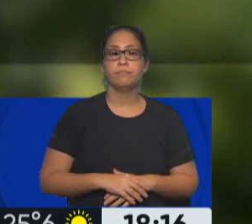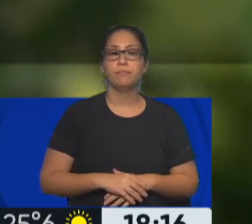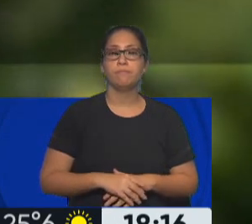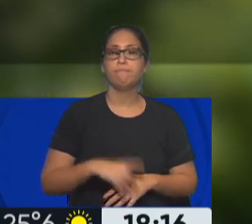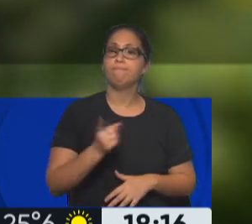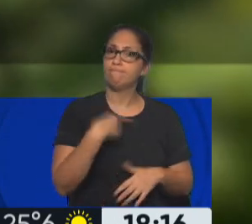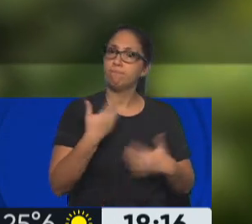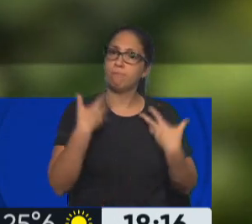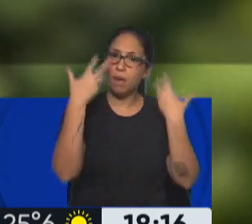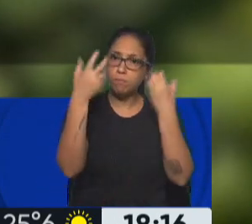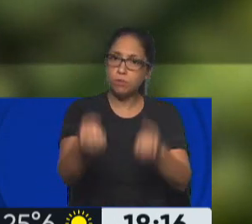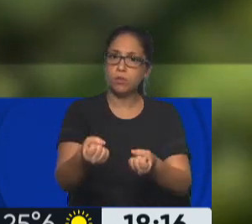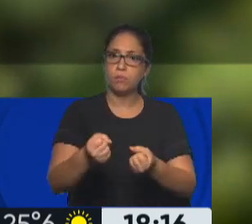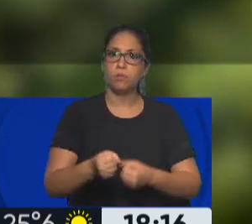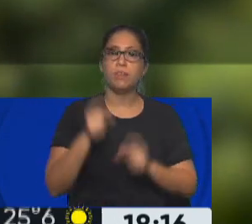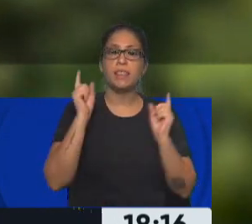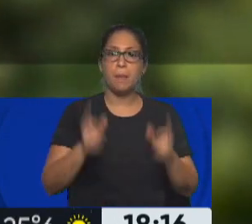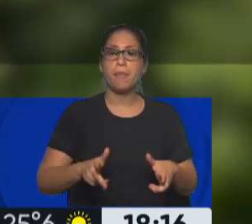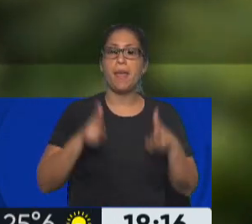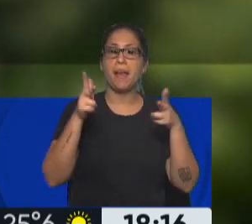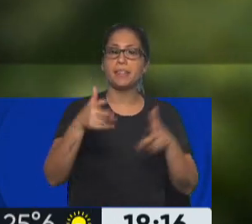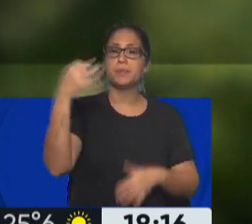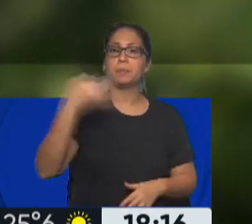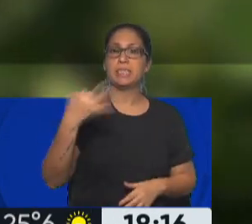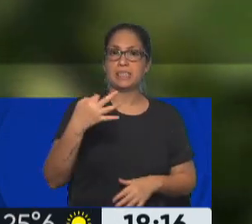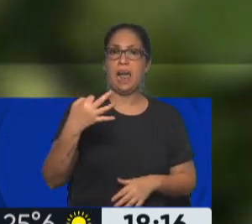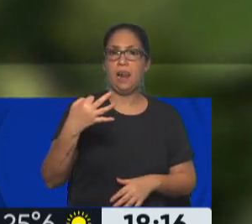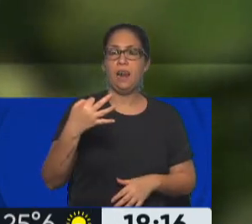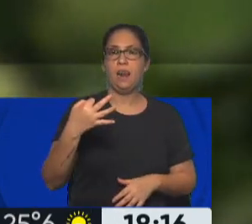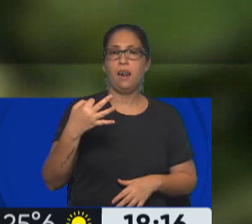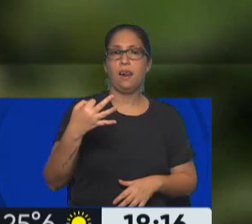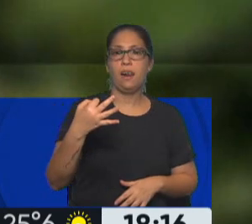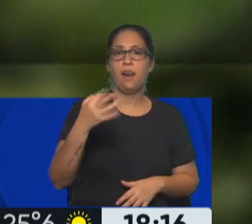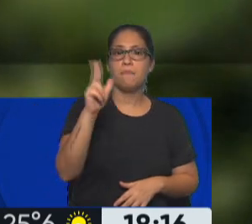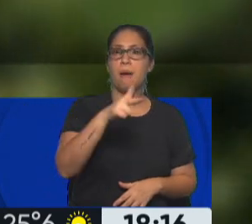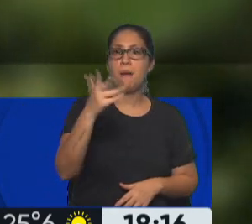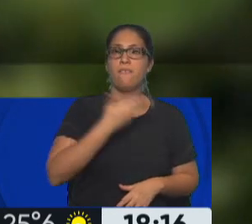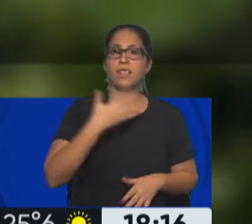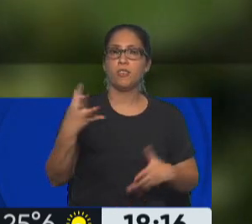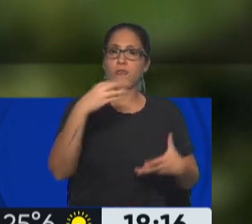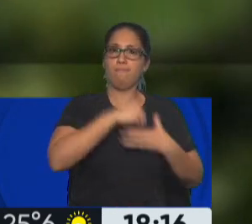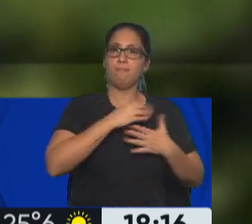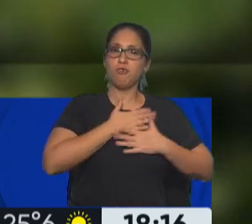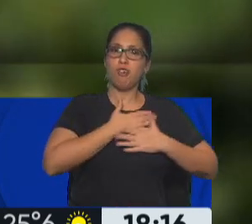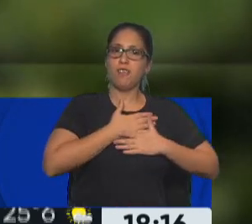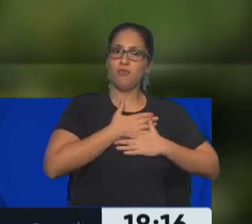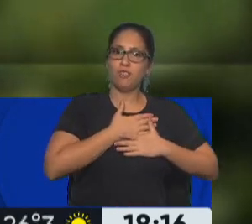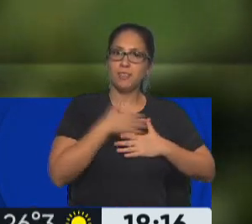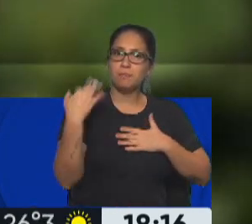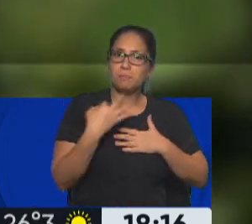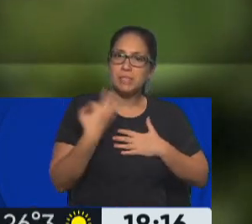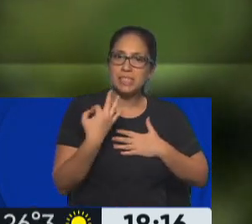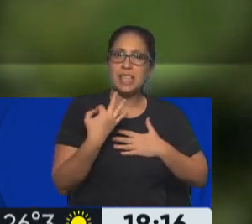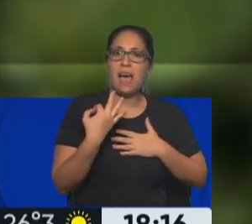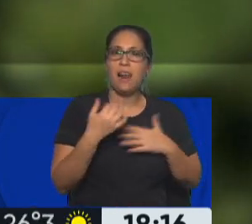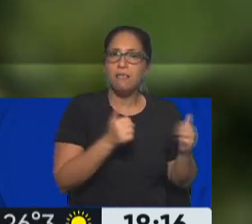soutien, dire aussi la place toute particulière qui était la sienne dans notre cœur et à nos côtés. Il était avec nous en Corse